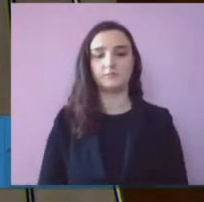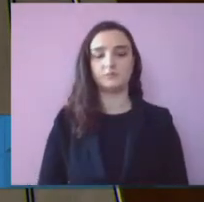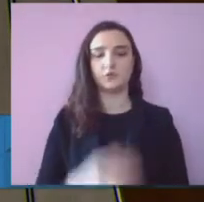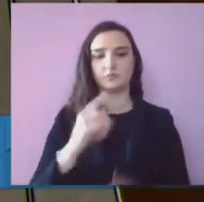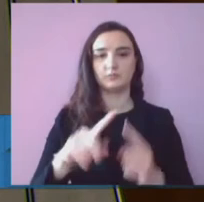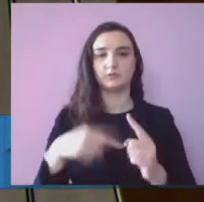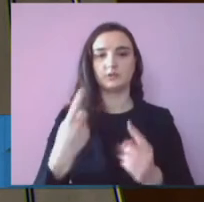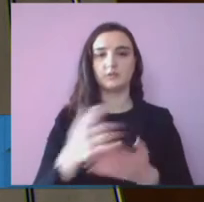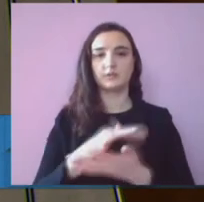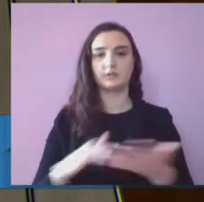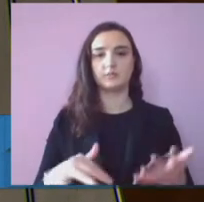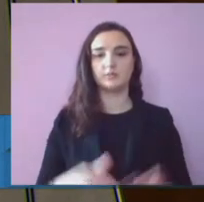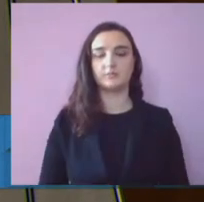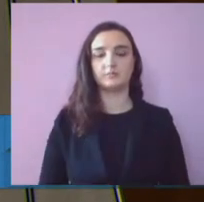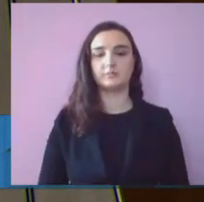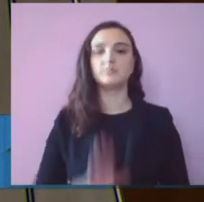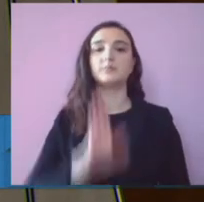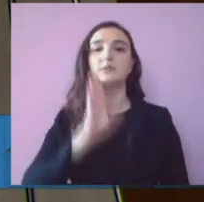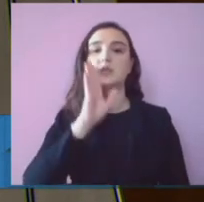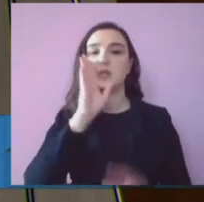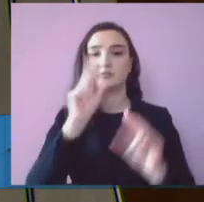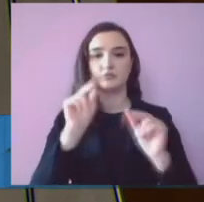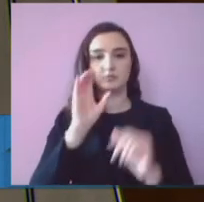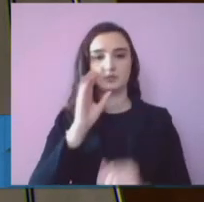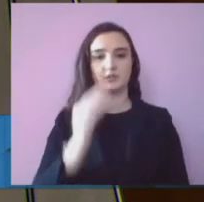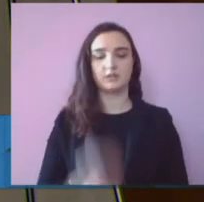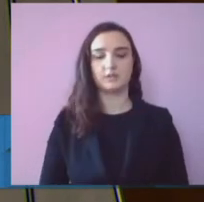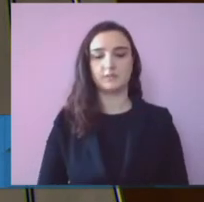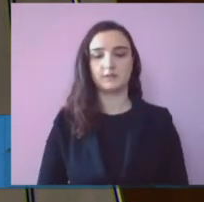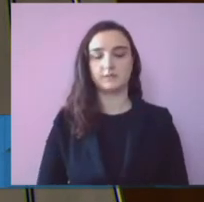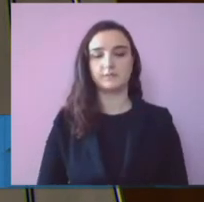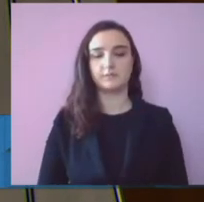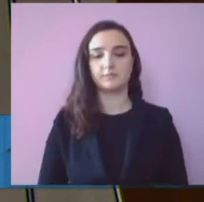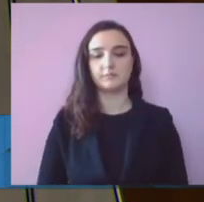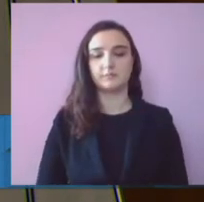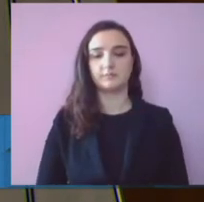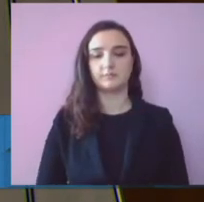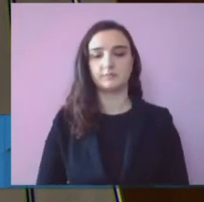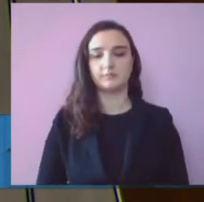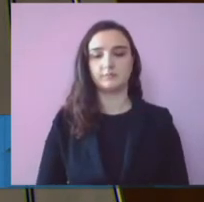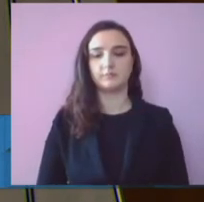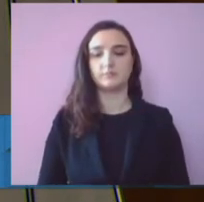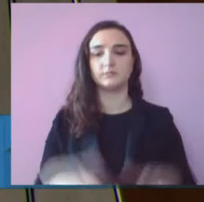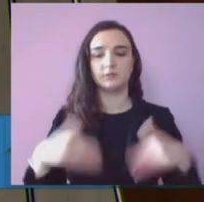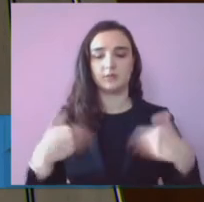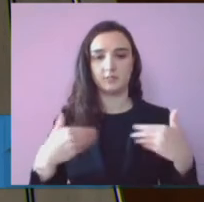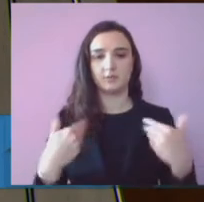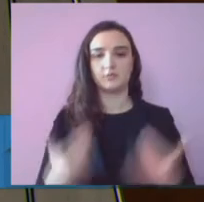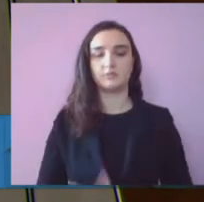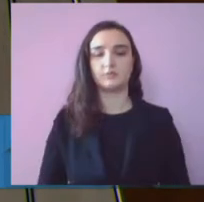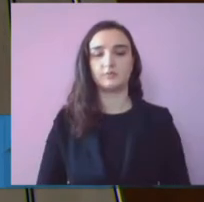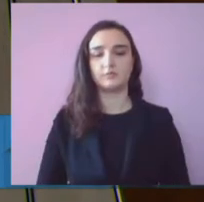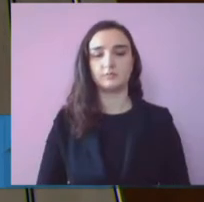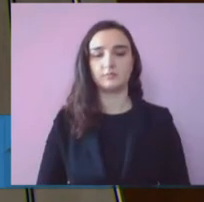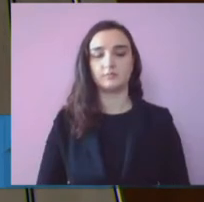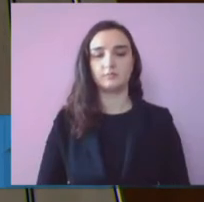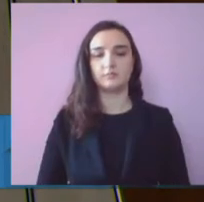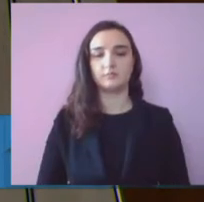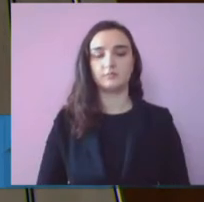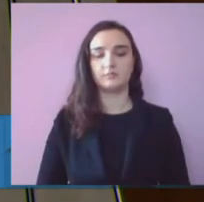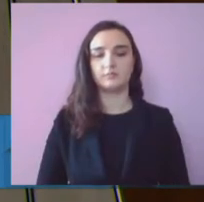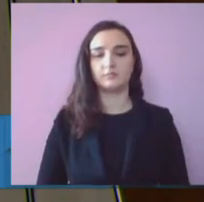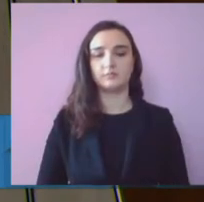გადაღო. დილამშვიდობისა გისმენთ. გამარჯობა, ქაბატონო მარი. გისმენთ ყურადღებით